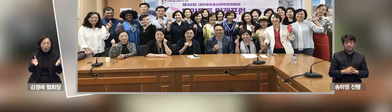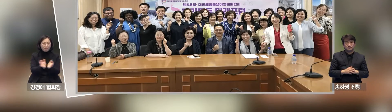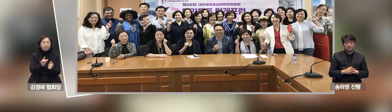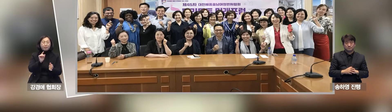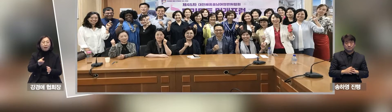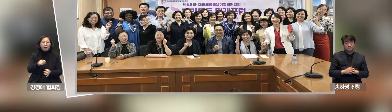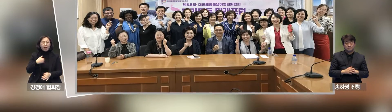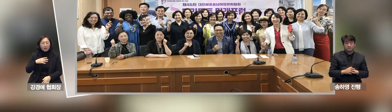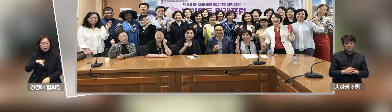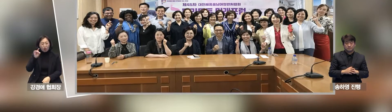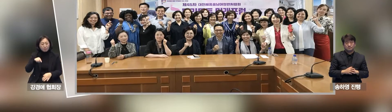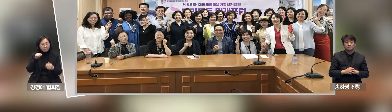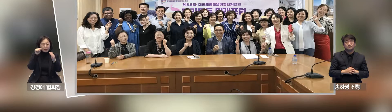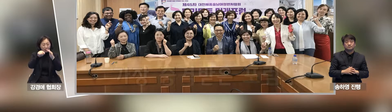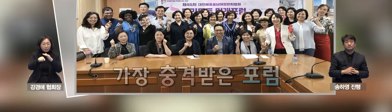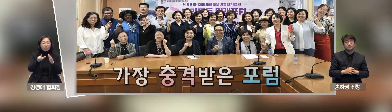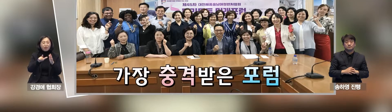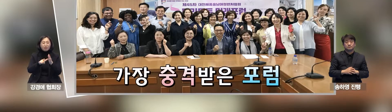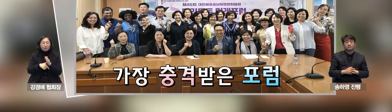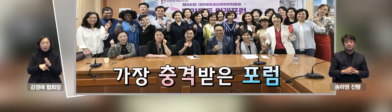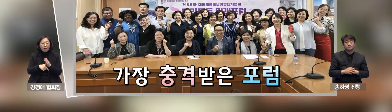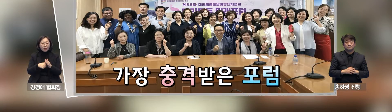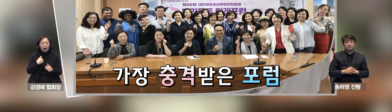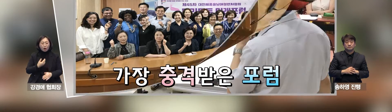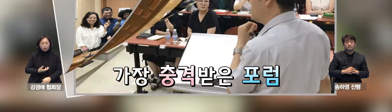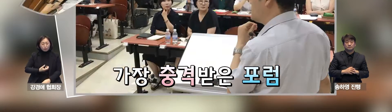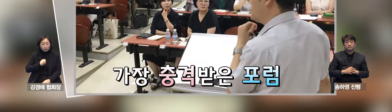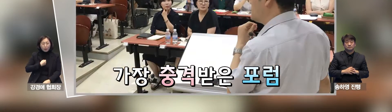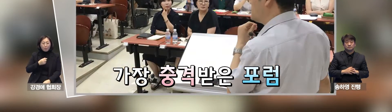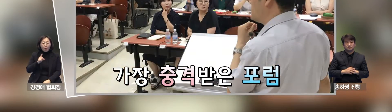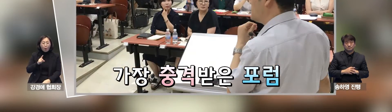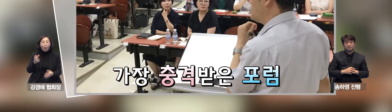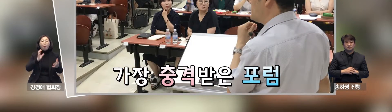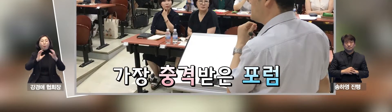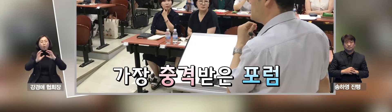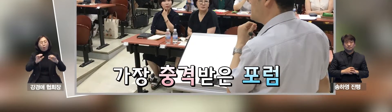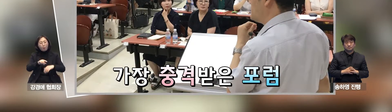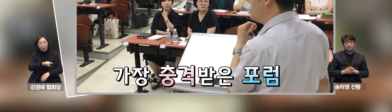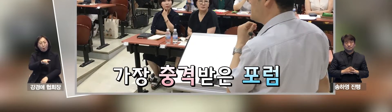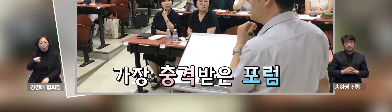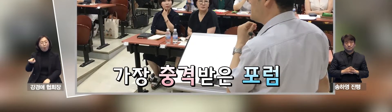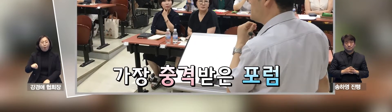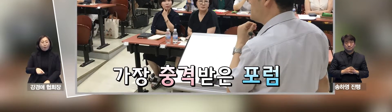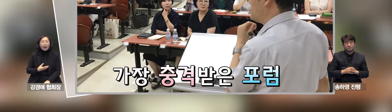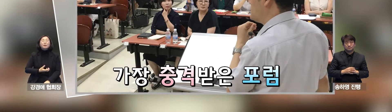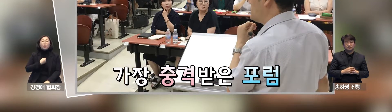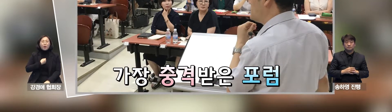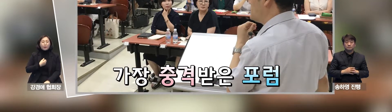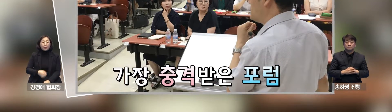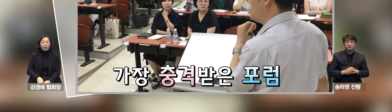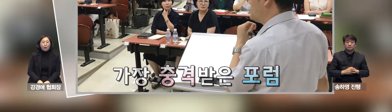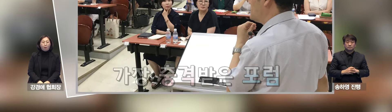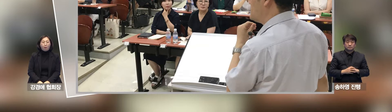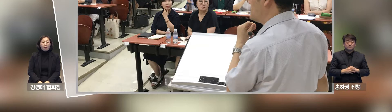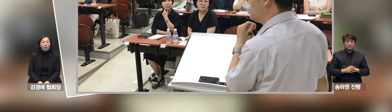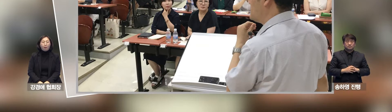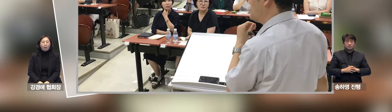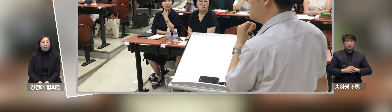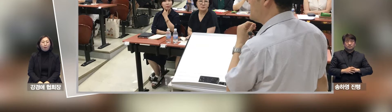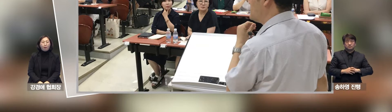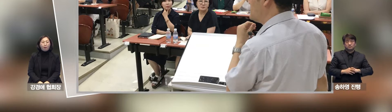때 여성 벤처협회에서 가장 충격을 받았던 게 이 포럼이었어요. 왜냐하면 이렇게 많지 않은